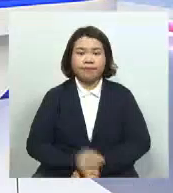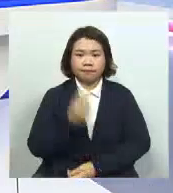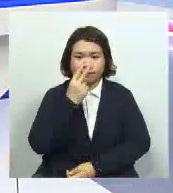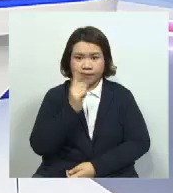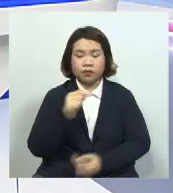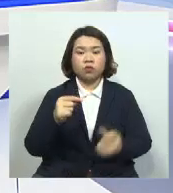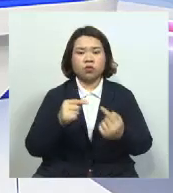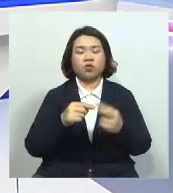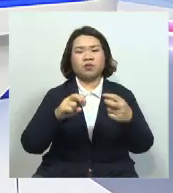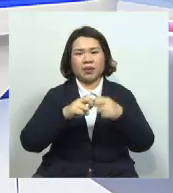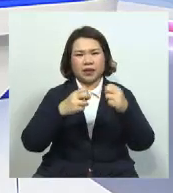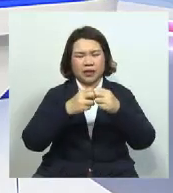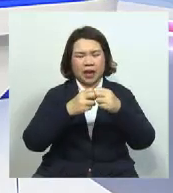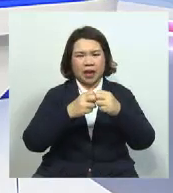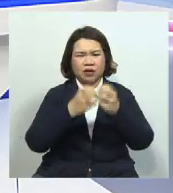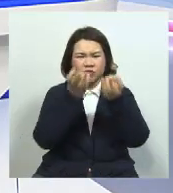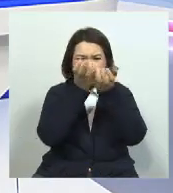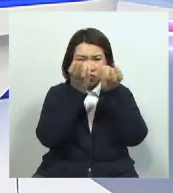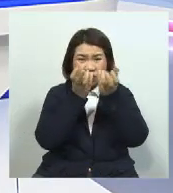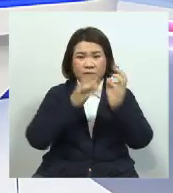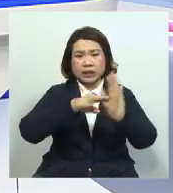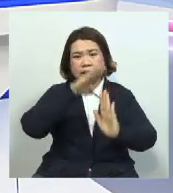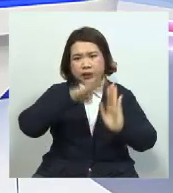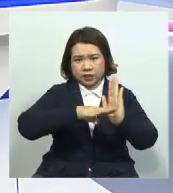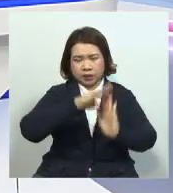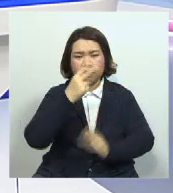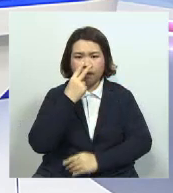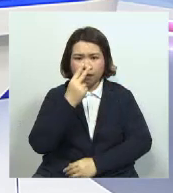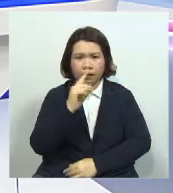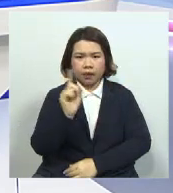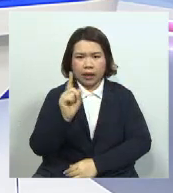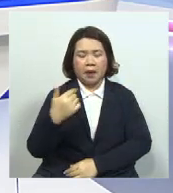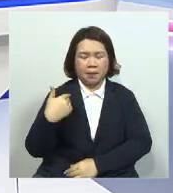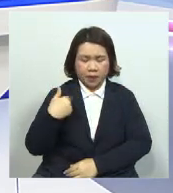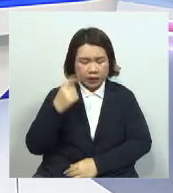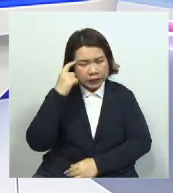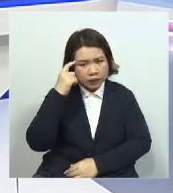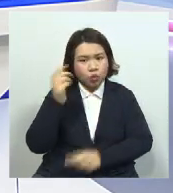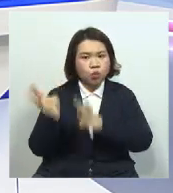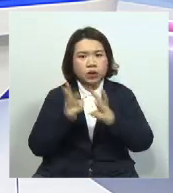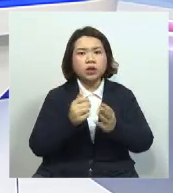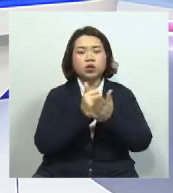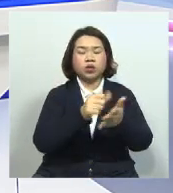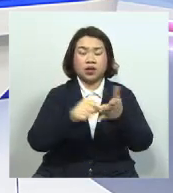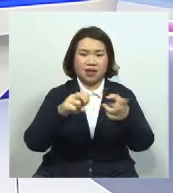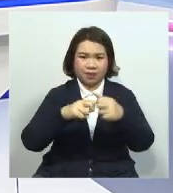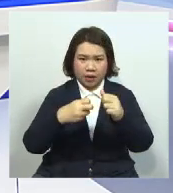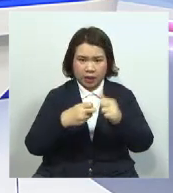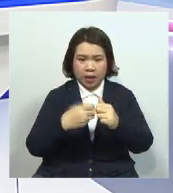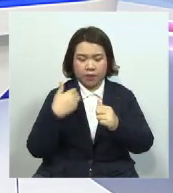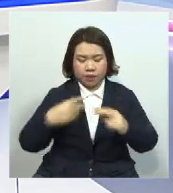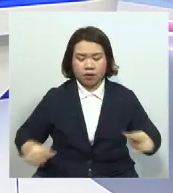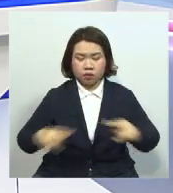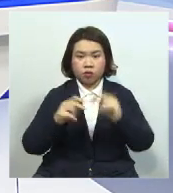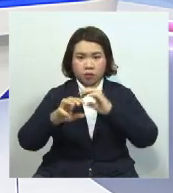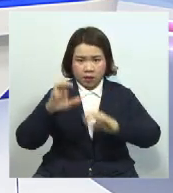มาดูเรื่องของสถานการณ์หมอกควันในพื้นที่ภาคเหนือกันบ้างนะคะแน่นอนเราจะเห็นภาพของการเข้าไปแก้ไขปัญหาของเจ้าหน้าที่หลังจากในส่วนของกระทรวงม